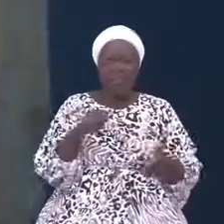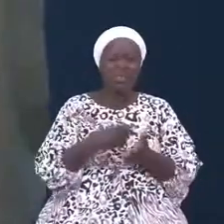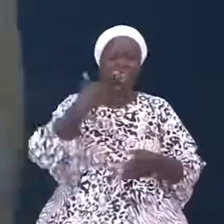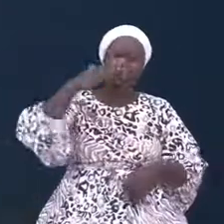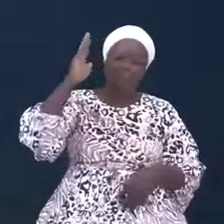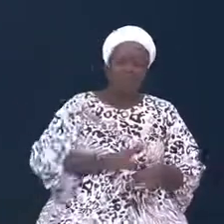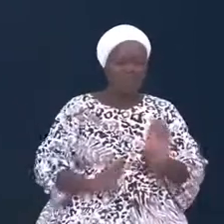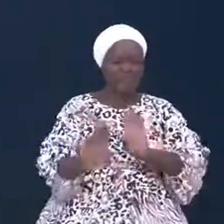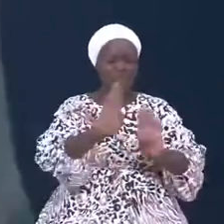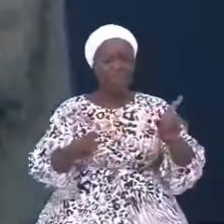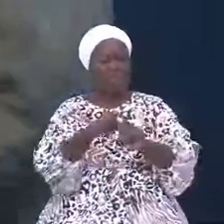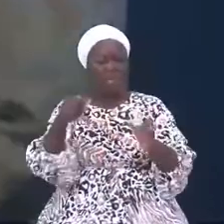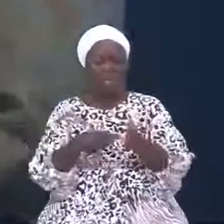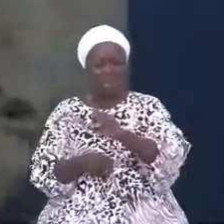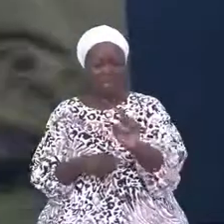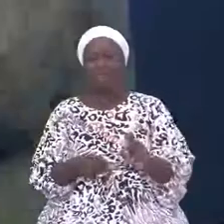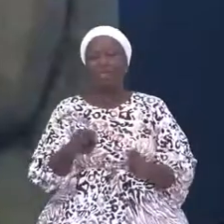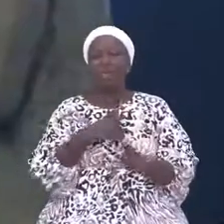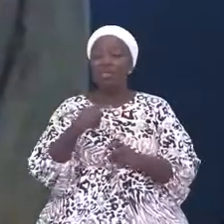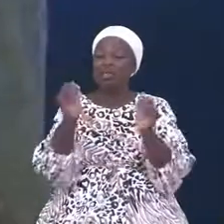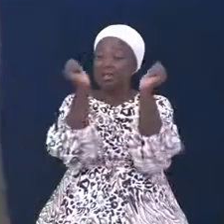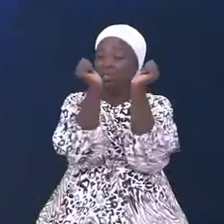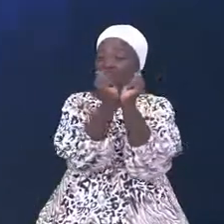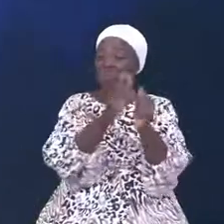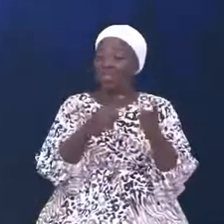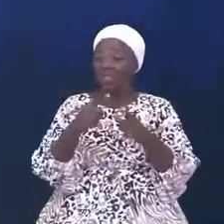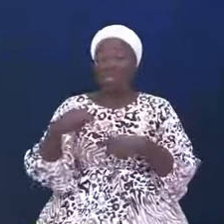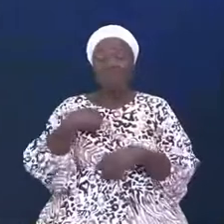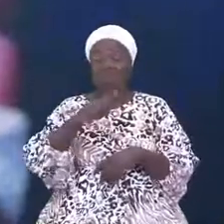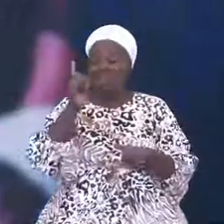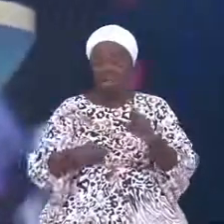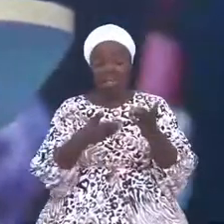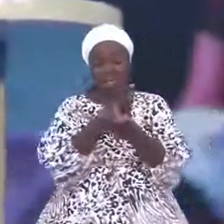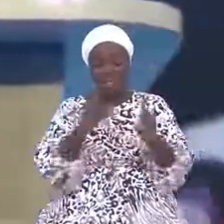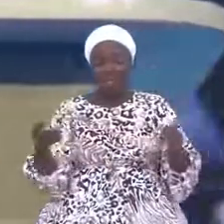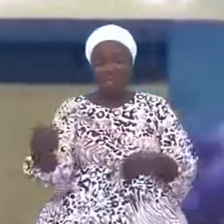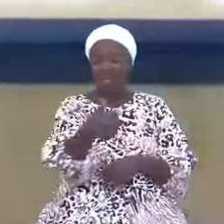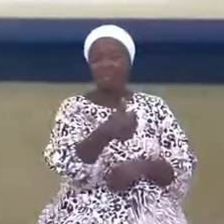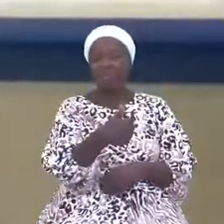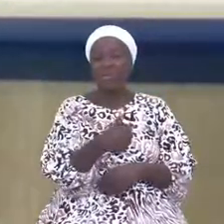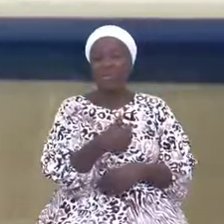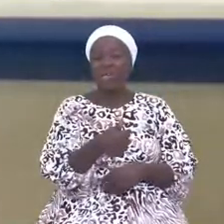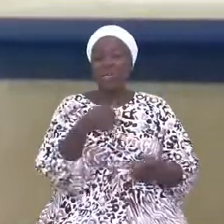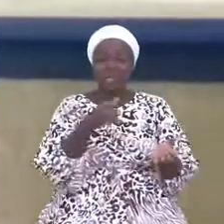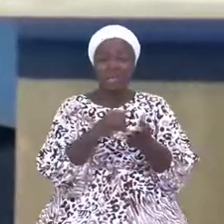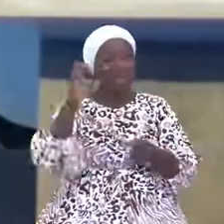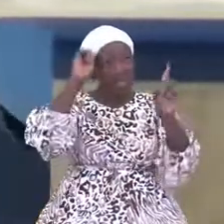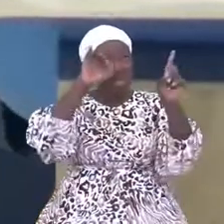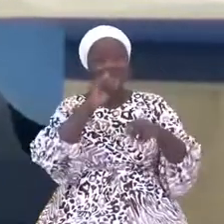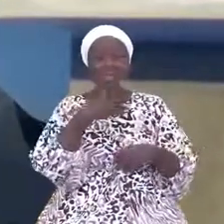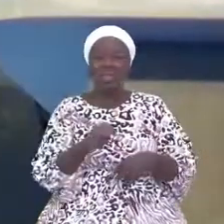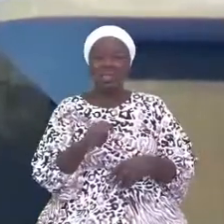est-ce que cette femme, ayant un mauvais comportement comme ça, c'est l'esclavage. et nous n'arrivions pas à